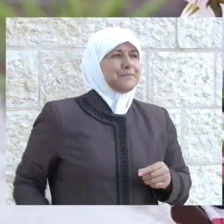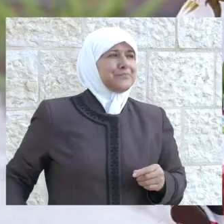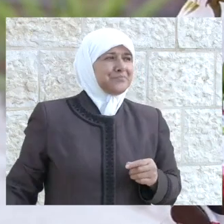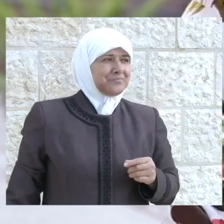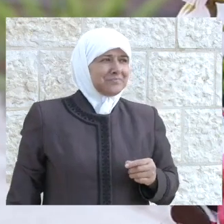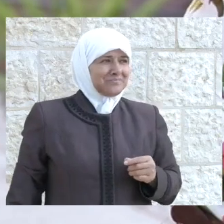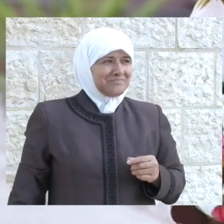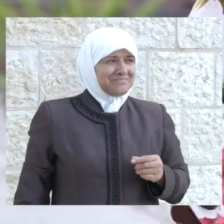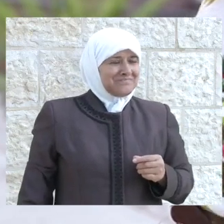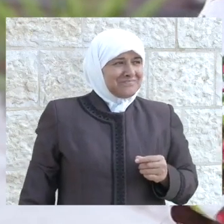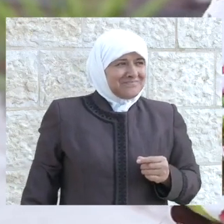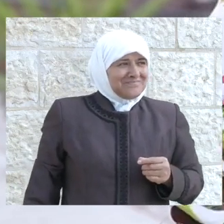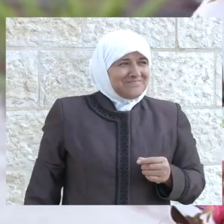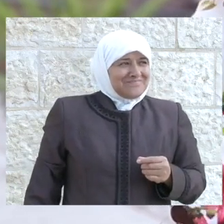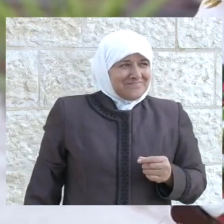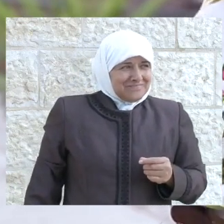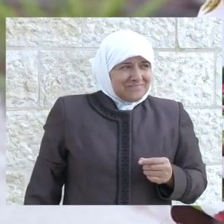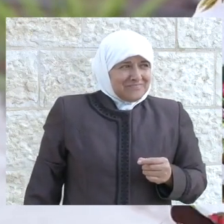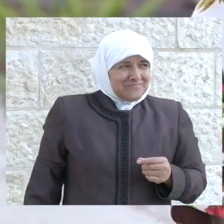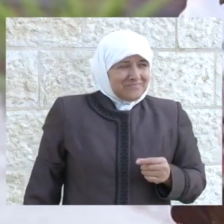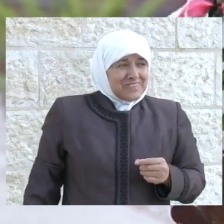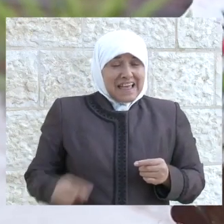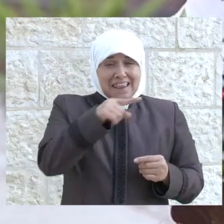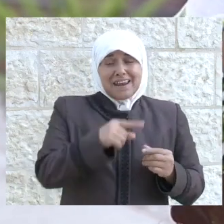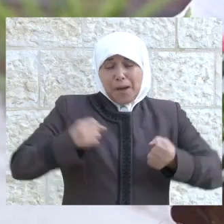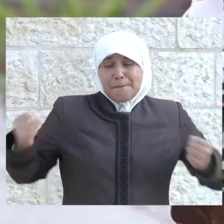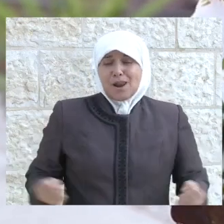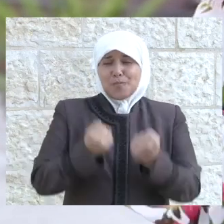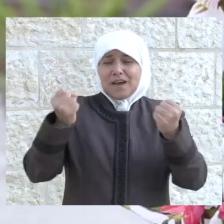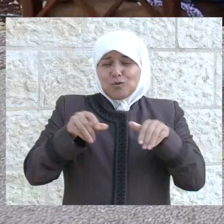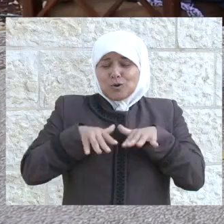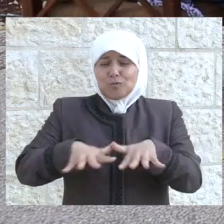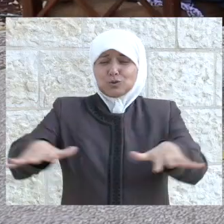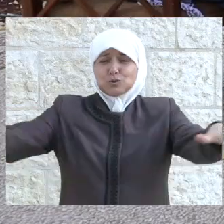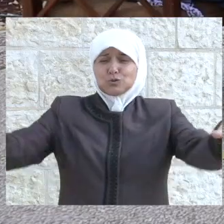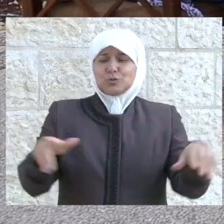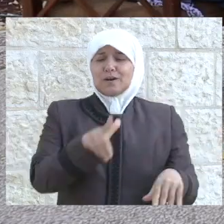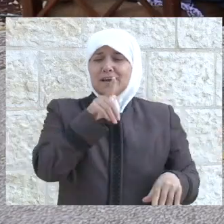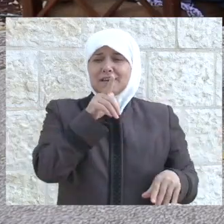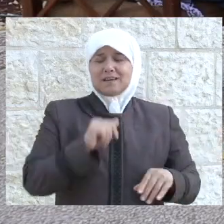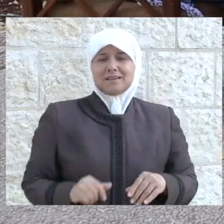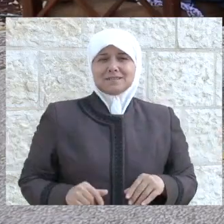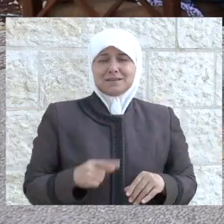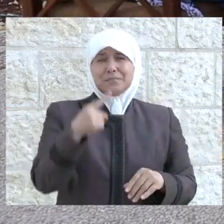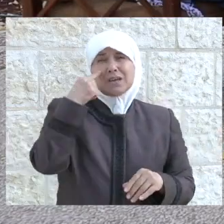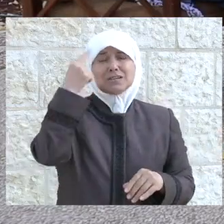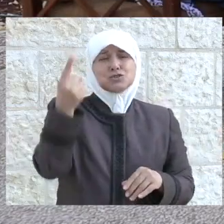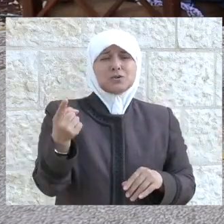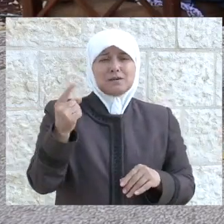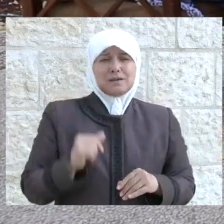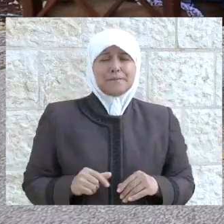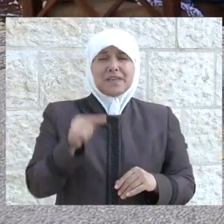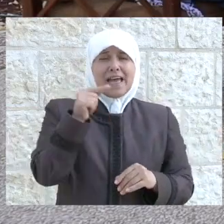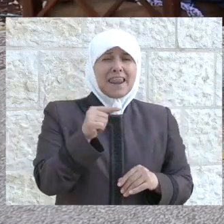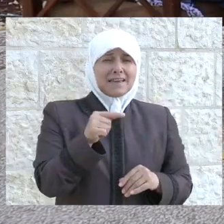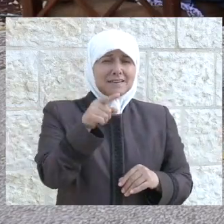للإنجليزية والإيطالية، بس بندور على دار نشر عشان ننشرها وتوصل لفئة أكبر من الناس إن شاء الله. ياسمين،